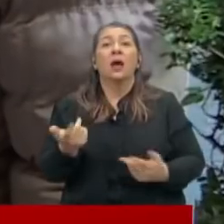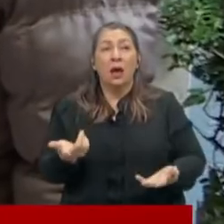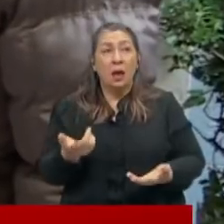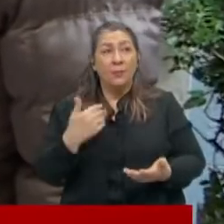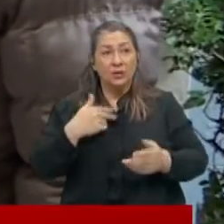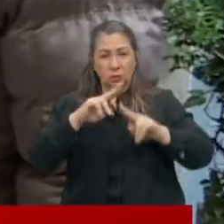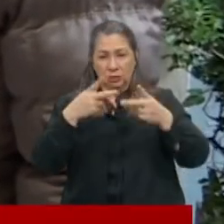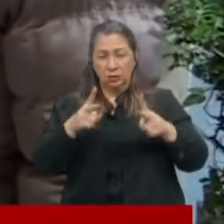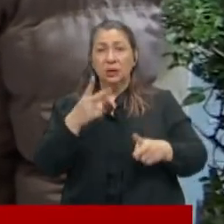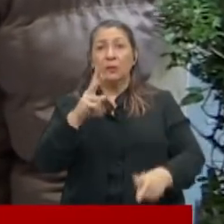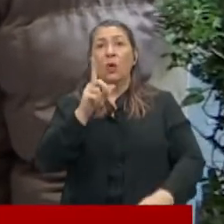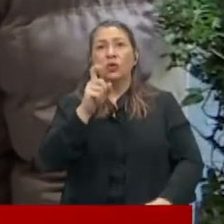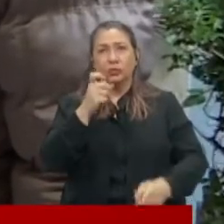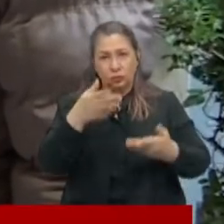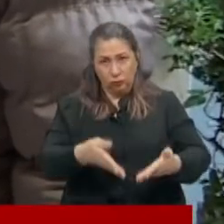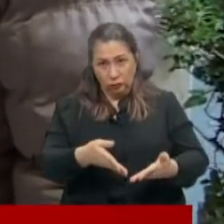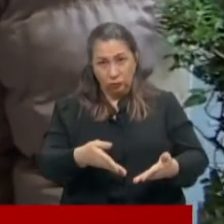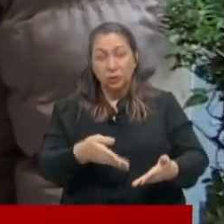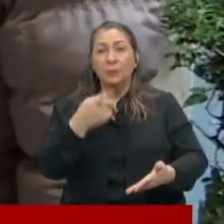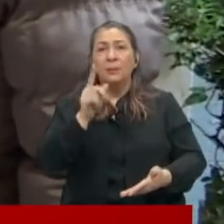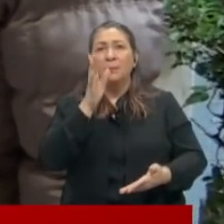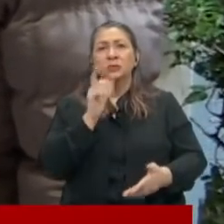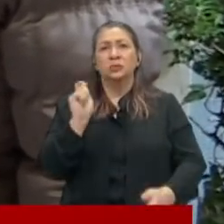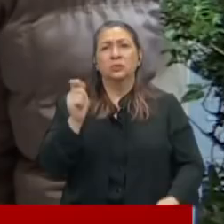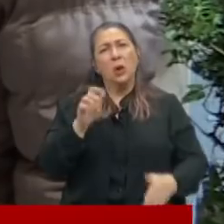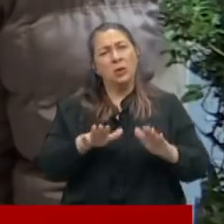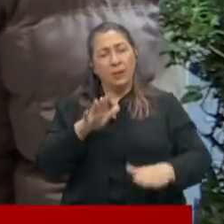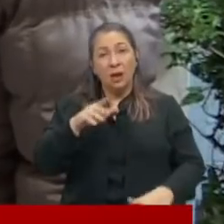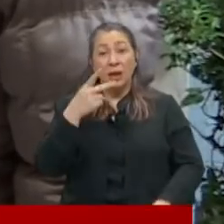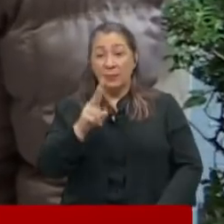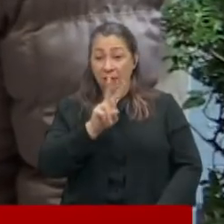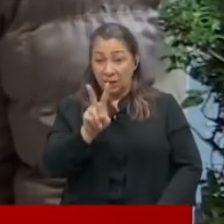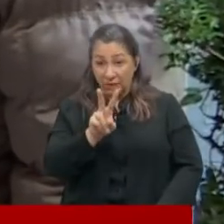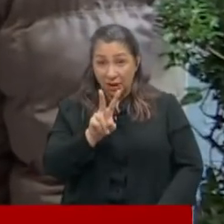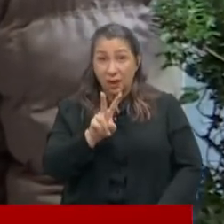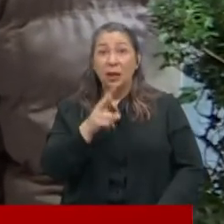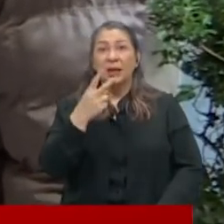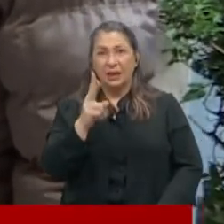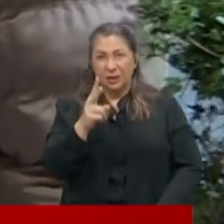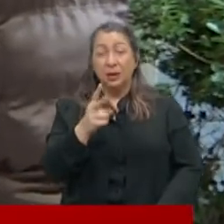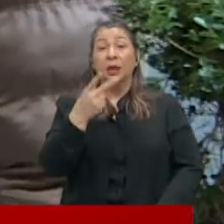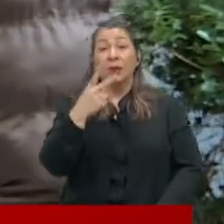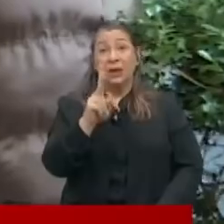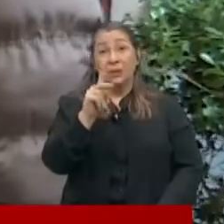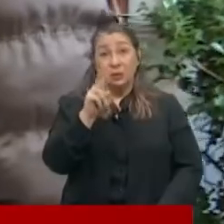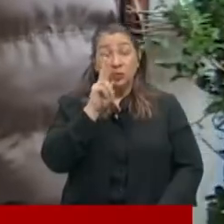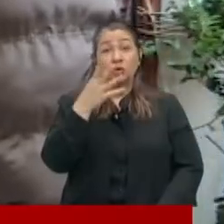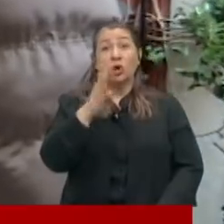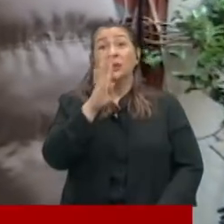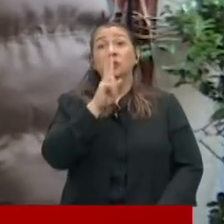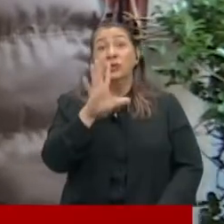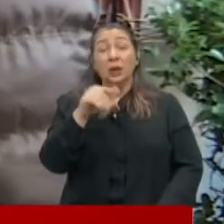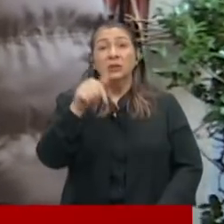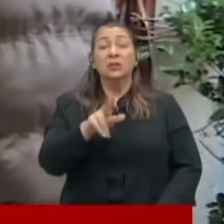Biz açtığımızda 2019'du sene. 1500 ödüyorduk ortalama. 2020'de 2020'nin sonunda